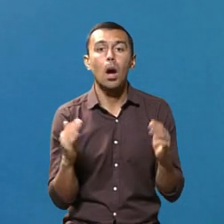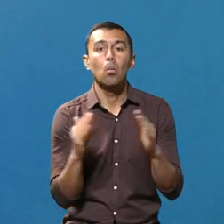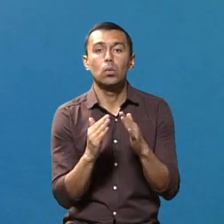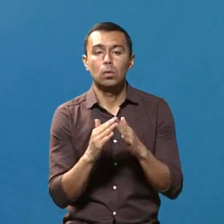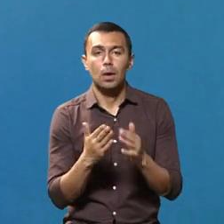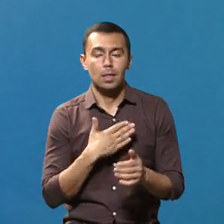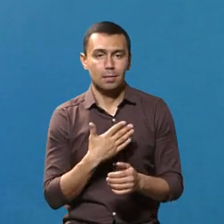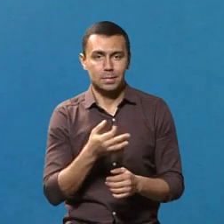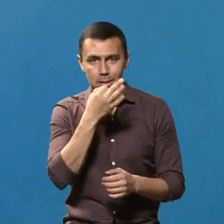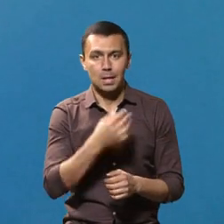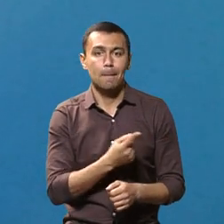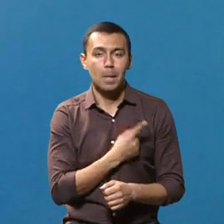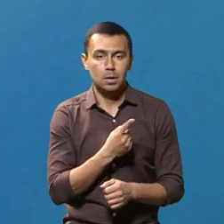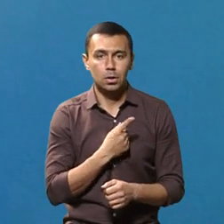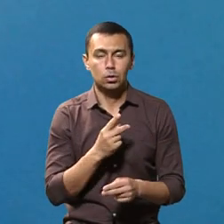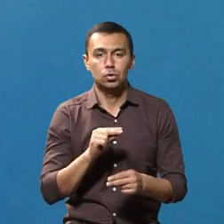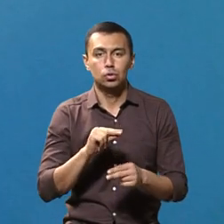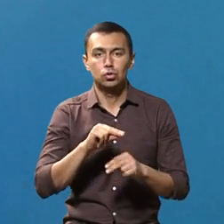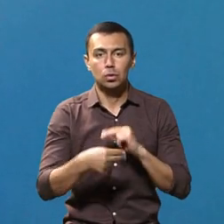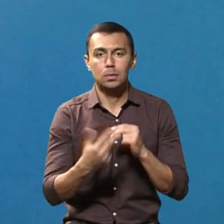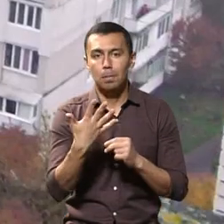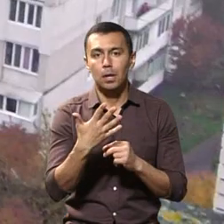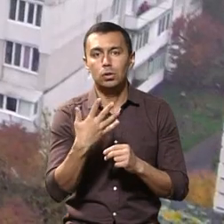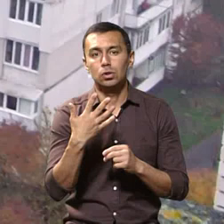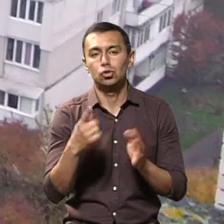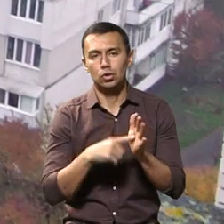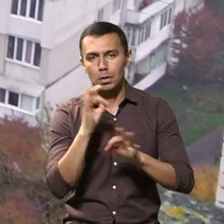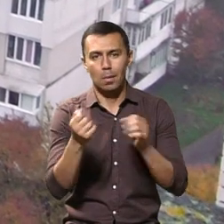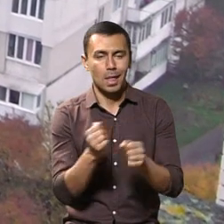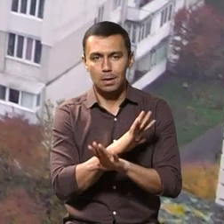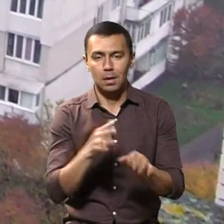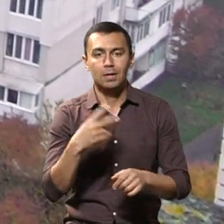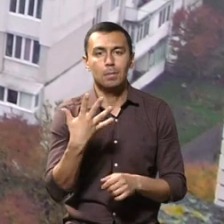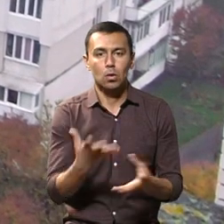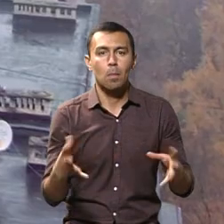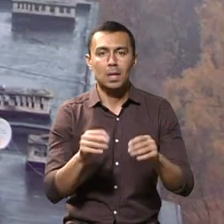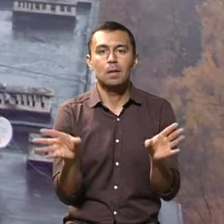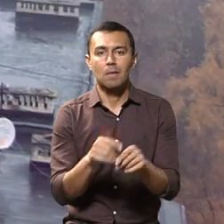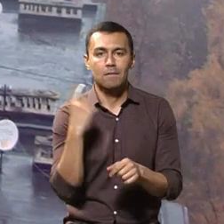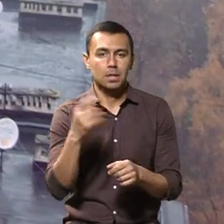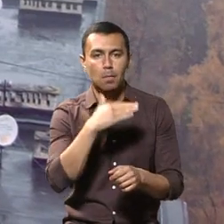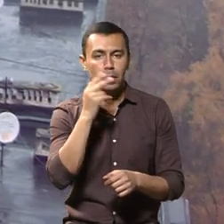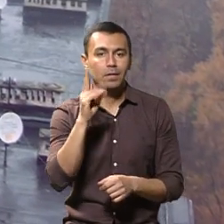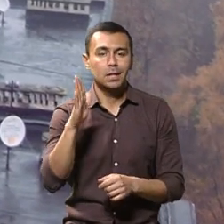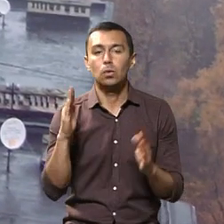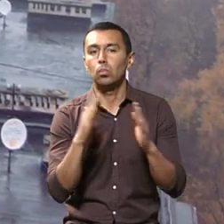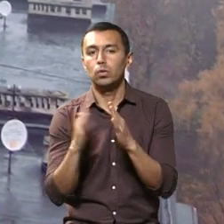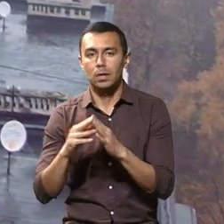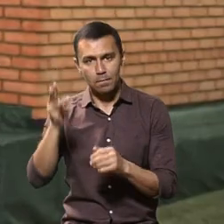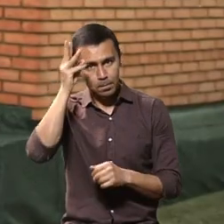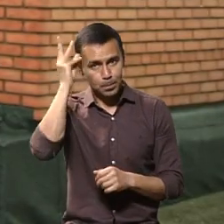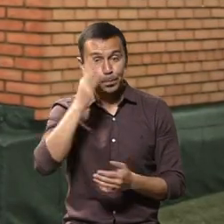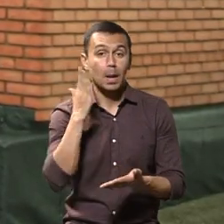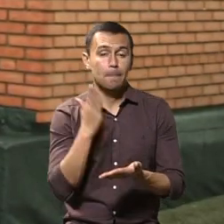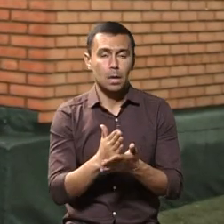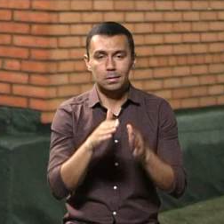нам наші майстри кажуть, за 4-5 діб він не замерзне. 25 об'єднань співвласників багатоквартирних будинків у Хмельницькому